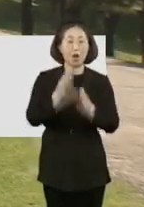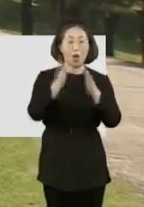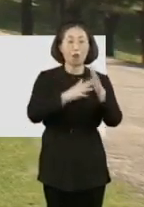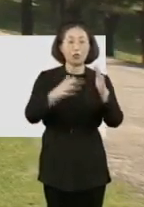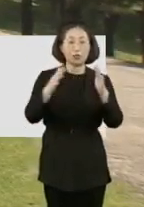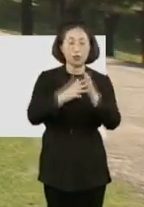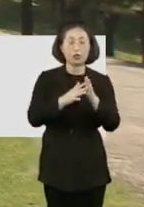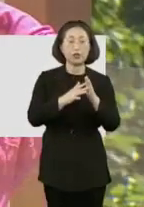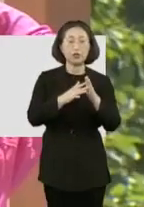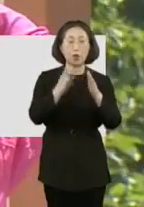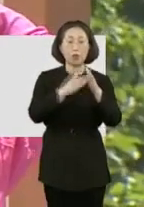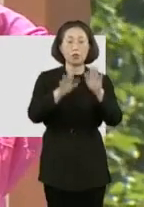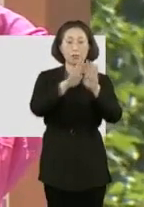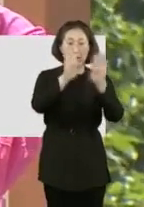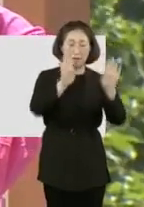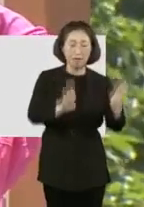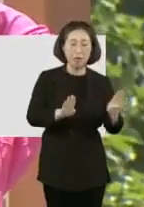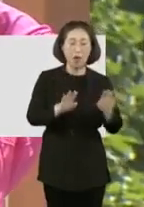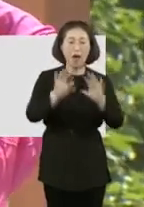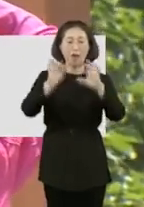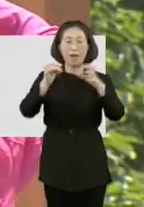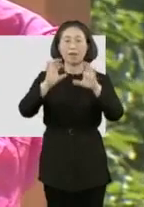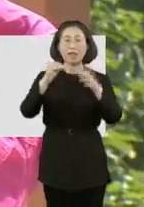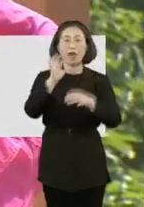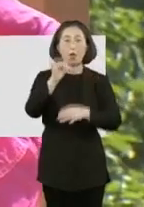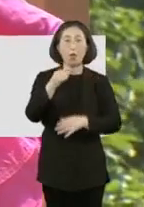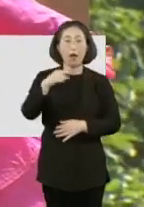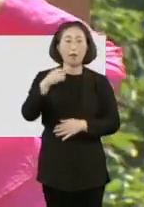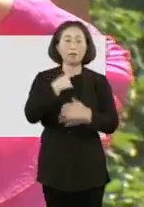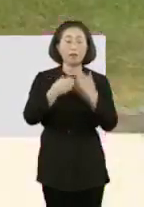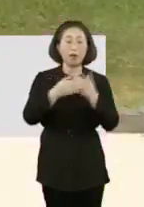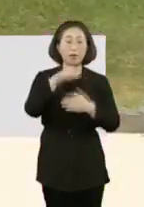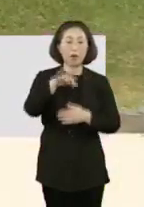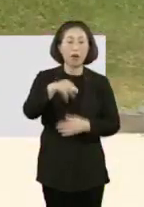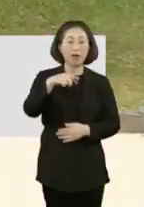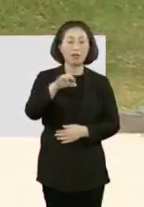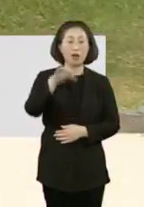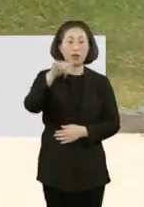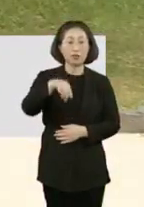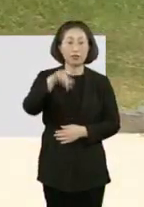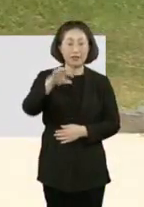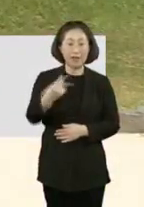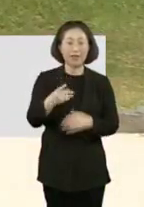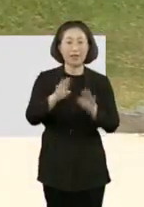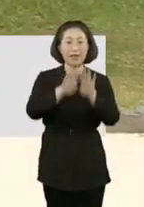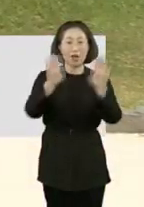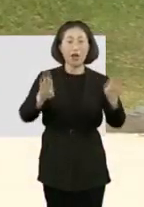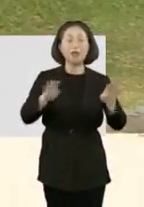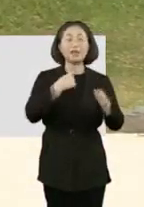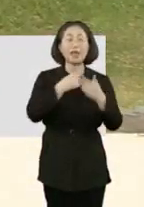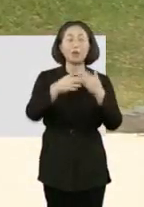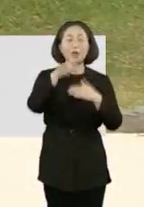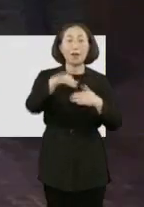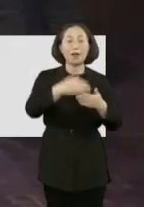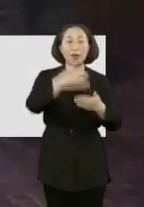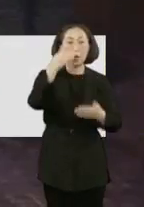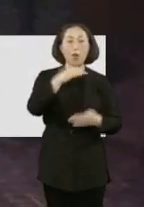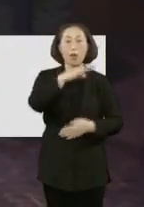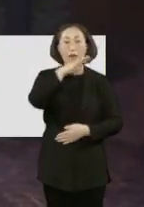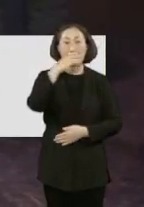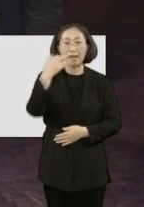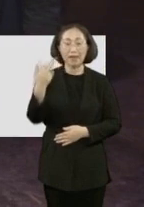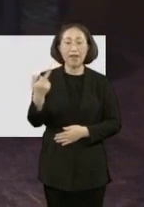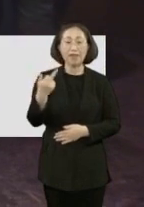공주시 국립공주박물관과 백제오감체험관, 송산리고분군체험관 등이 문을 열었고 예산의